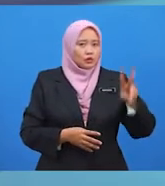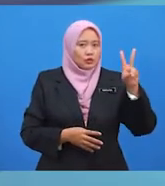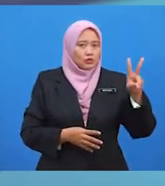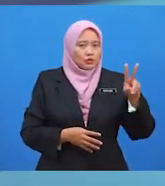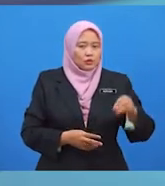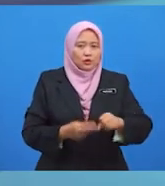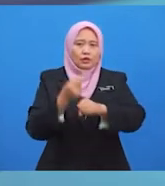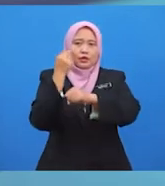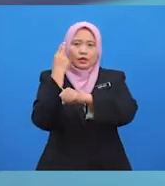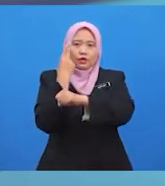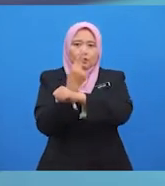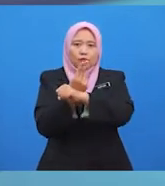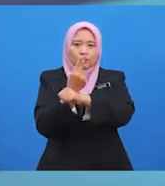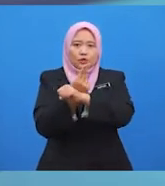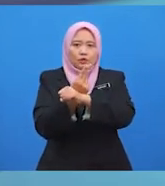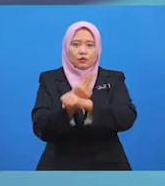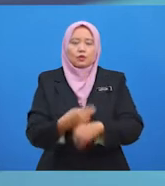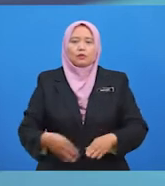aluminium top.